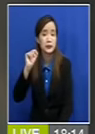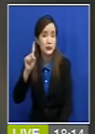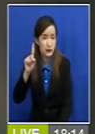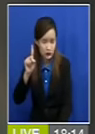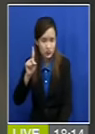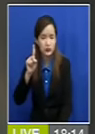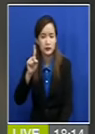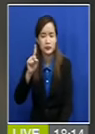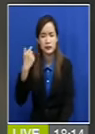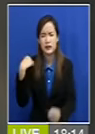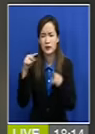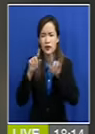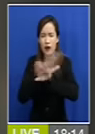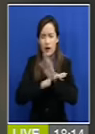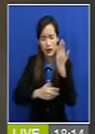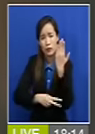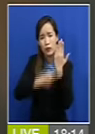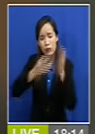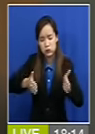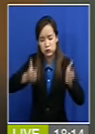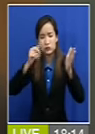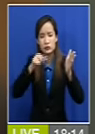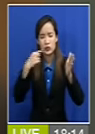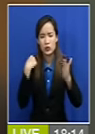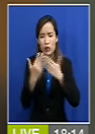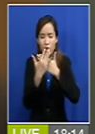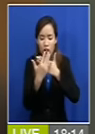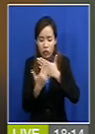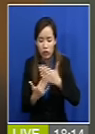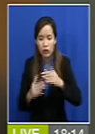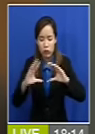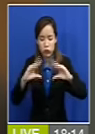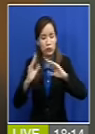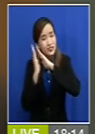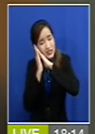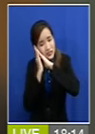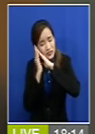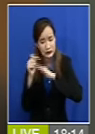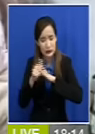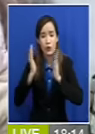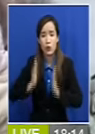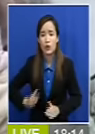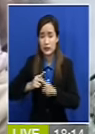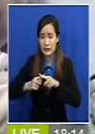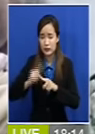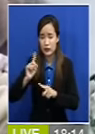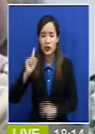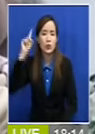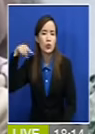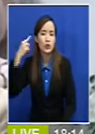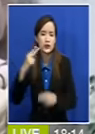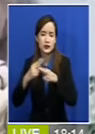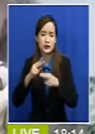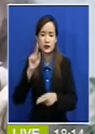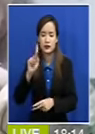งครับตรวจสอบพบรอยเลือดเปื้อนเต็มหมอนแล้วก็มีผู้ที่บาดเจ็บคือนางสาวก้อยญ